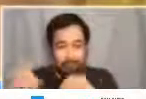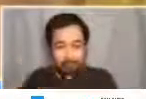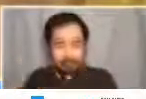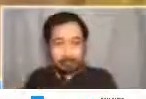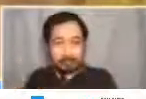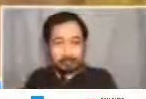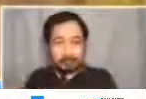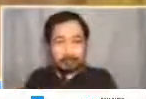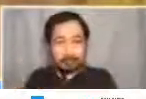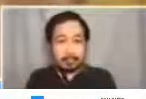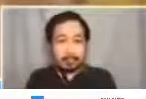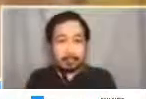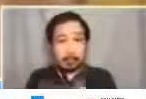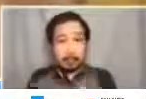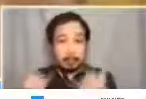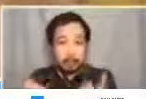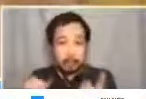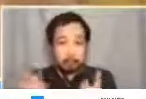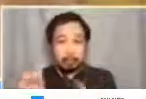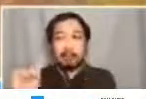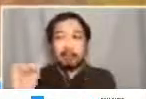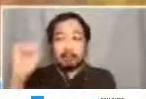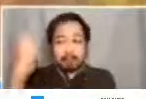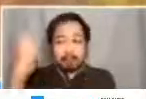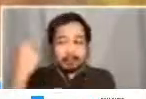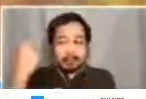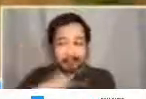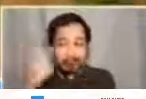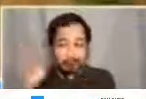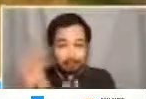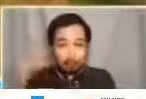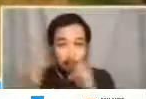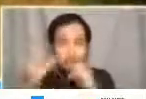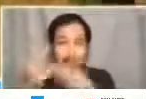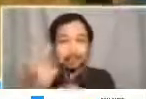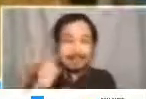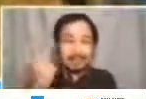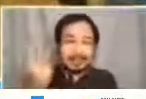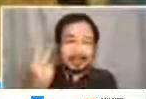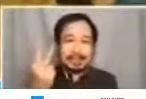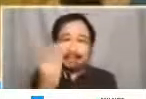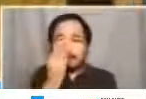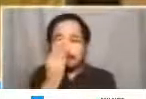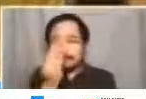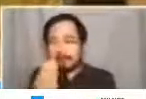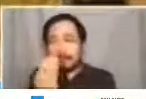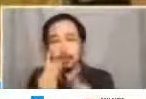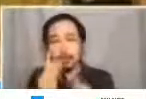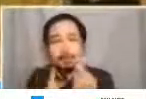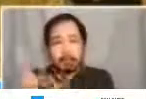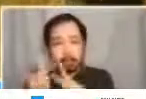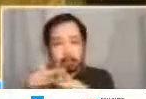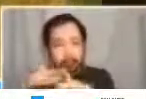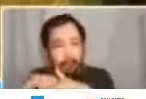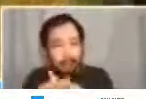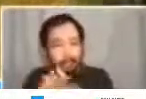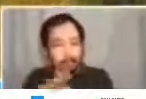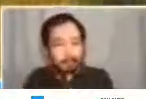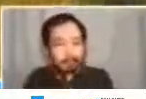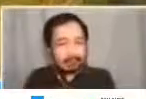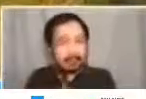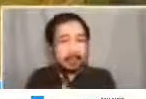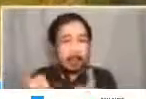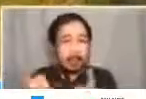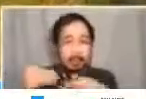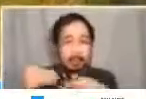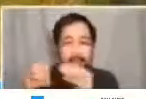ng mamamalengke sa Davao Public Market na sundin ang lahat ng protocols na ipinapatupad sa palengke. Ito ay upang